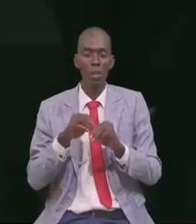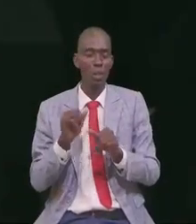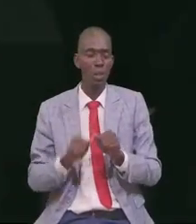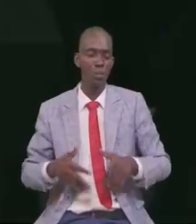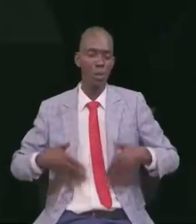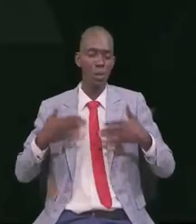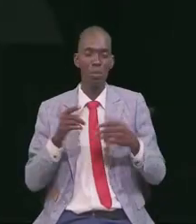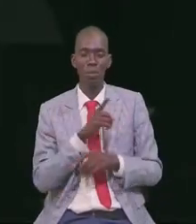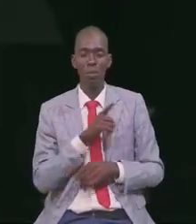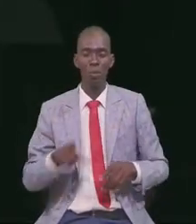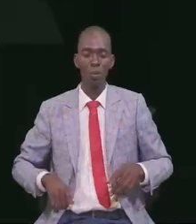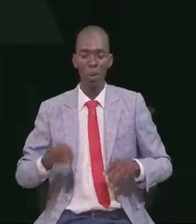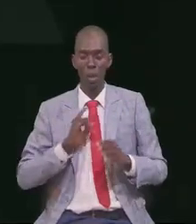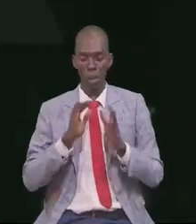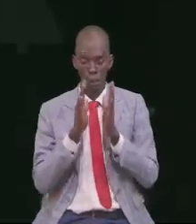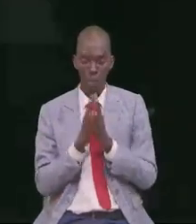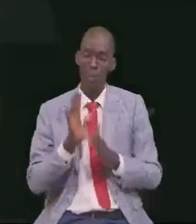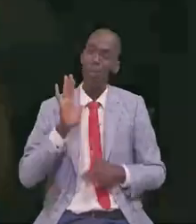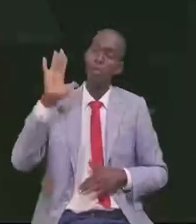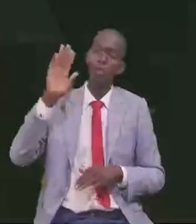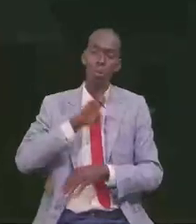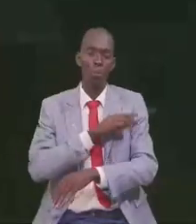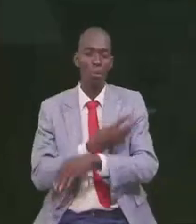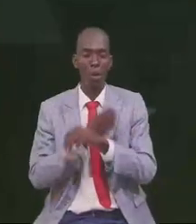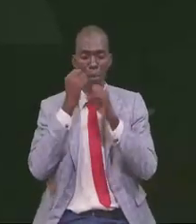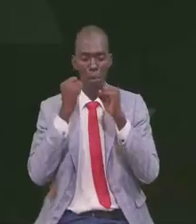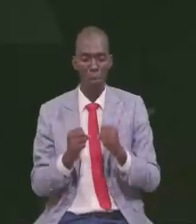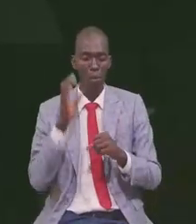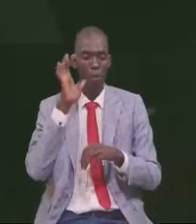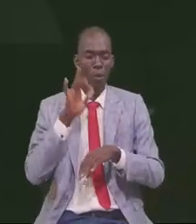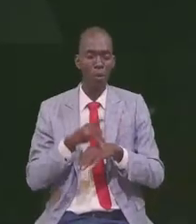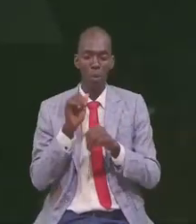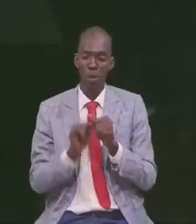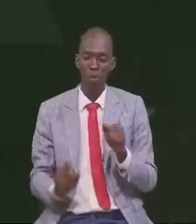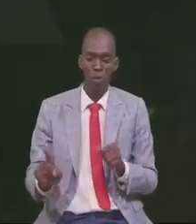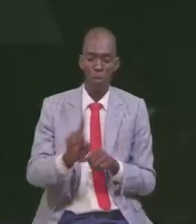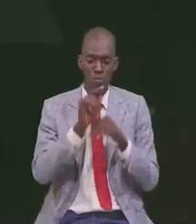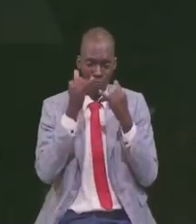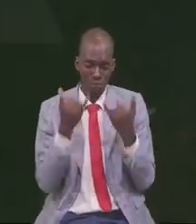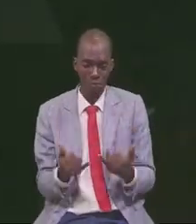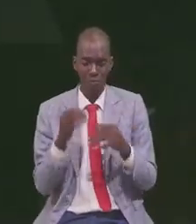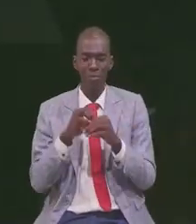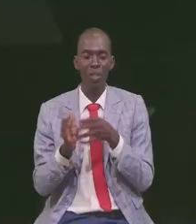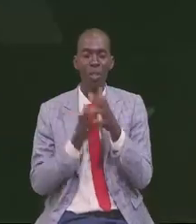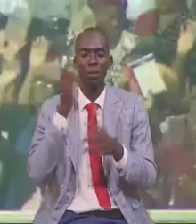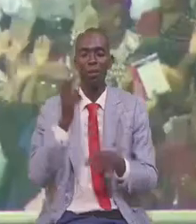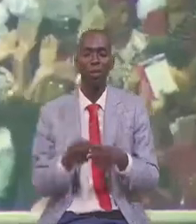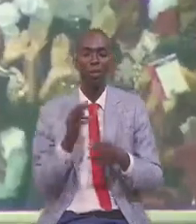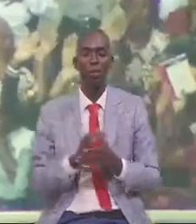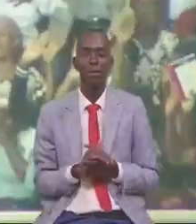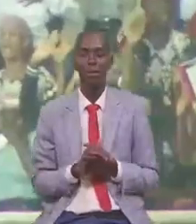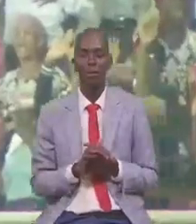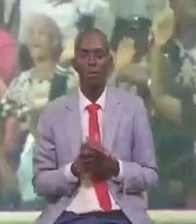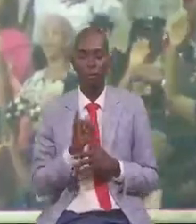ta grande puissance touche chacun maintenant au nom de Jésus. Je prie,